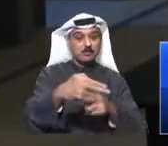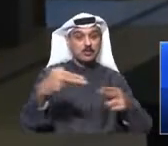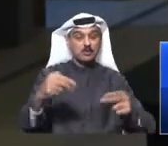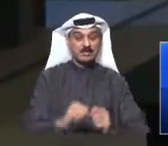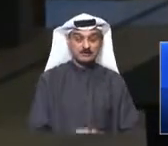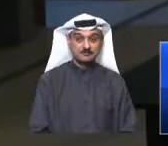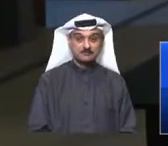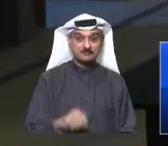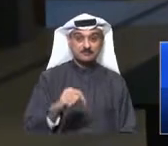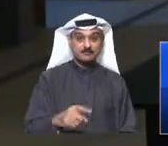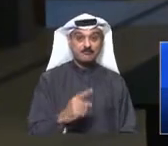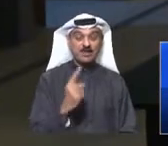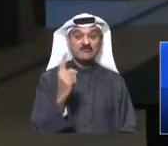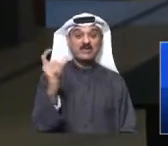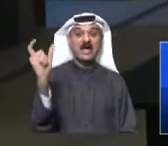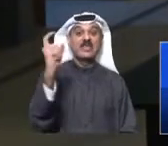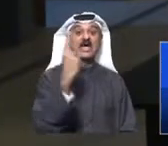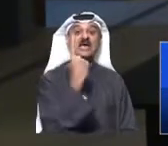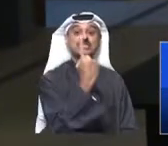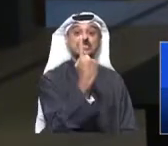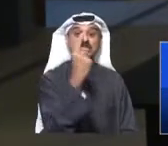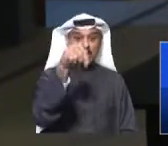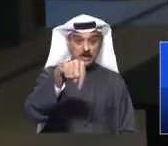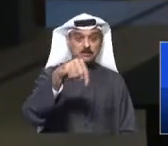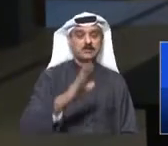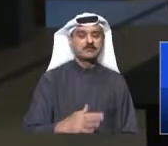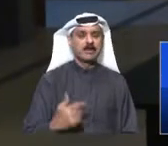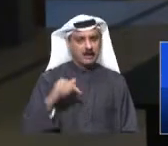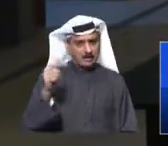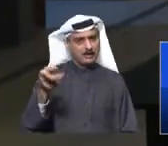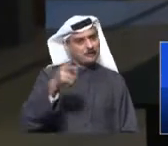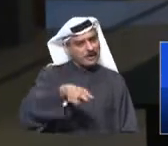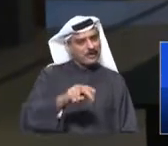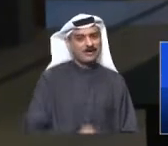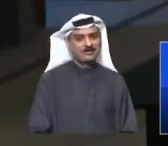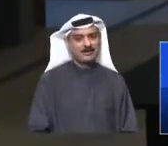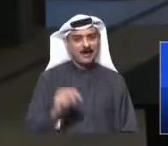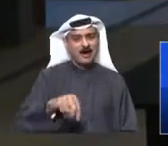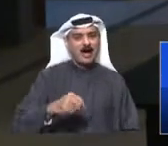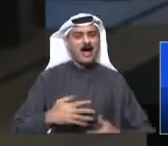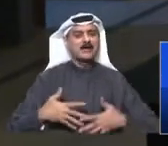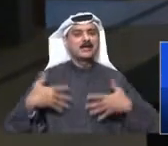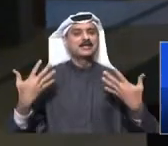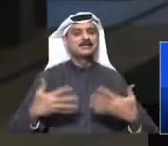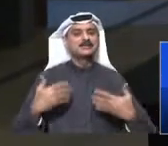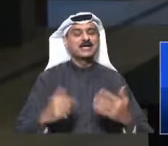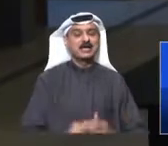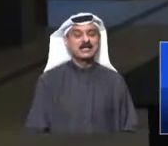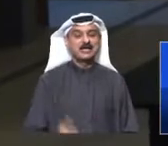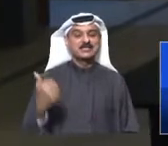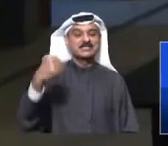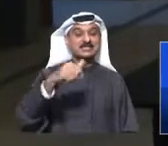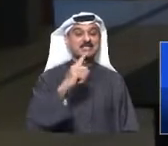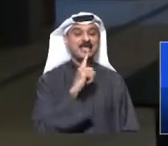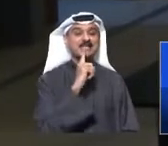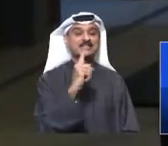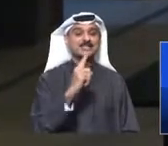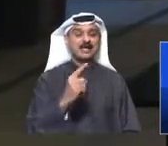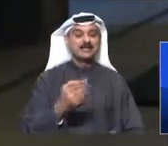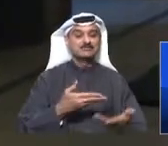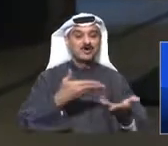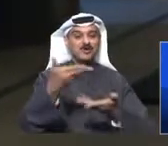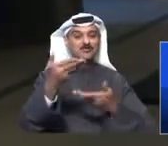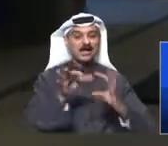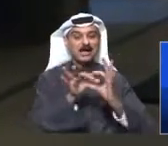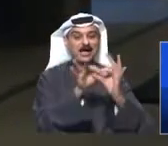للعامة لمدة شهر. مرة أخرى أنا سعيد لهذا المعرض الذي يقام بمناسبة مرور 60 عاما على